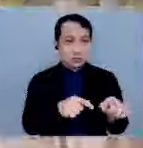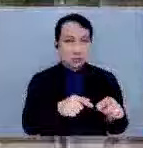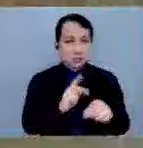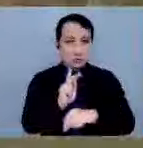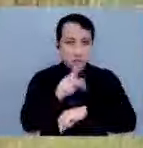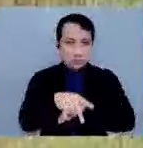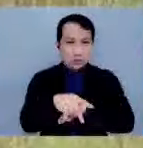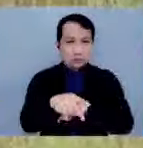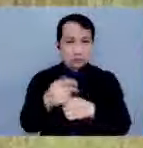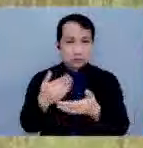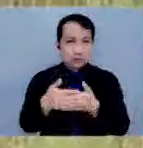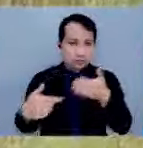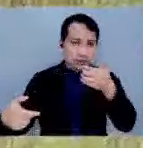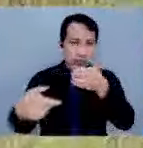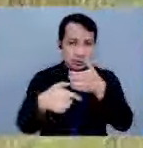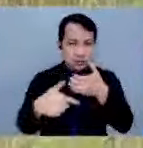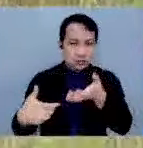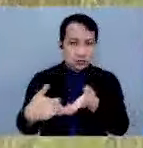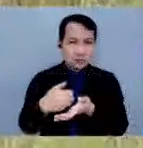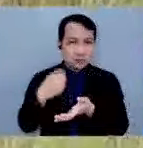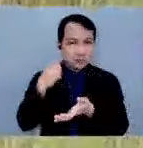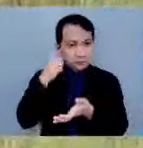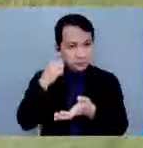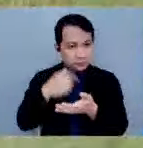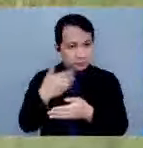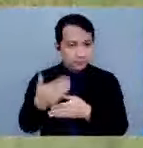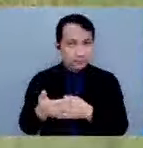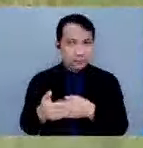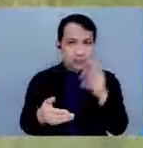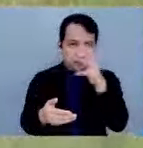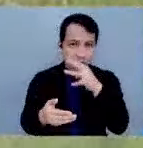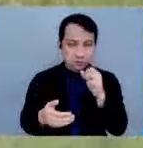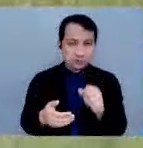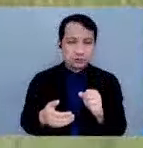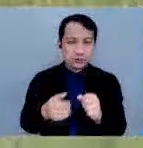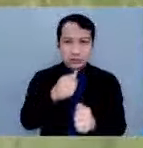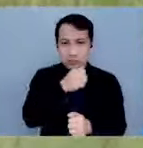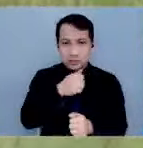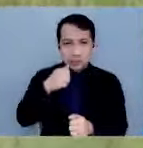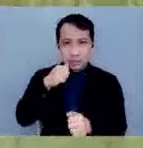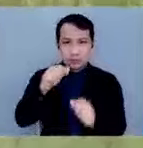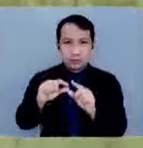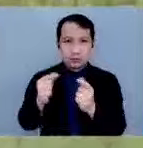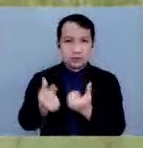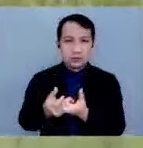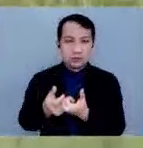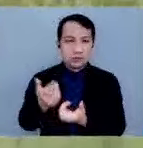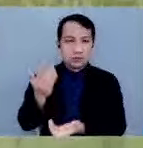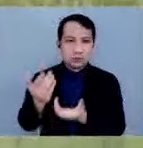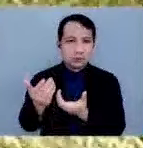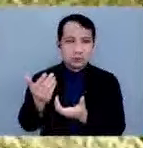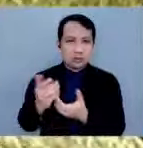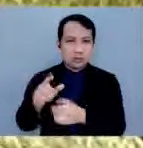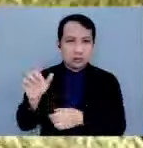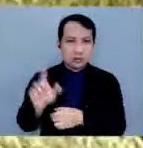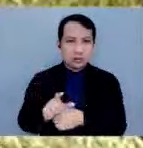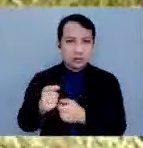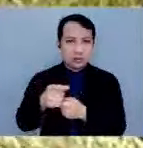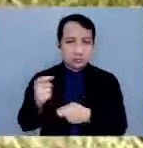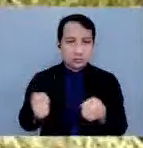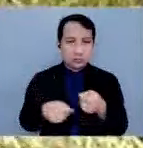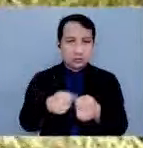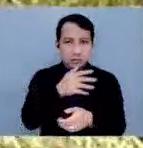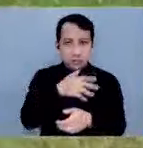anihan. Kasunod nito, nababahala ang ilang agricultural groups na baka baratin ng mga trader ang mga magsasaka